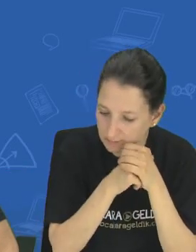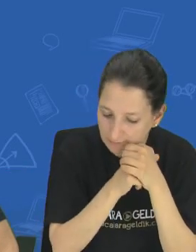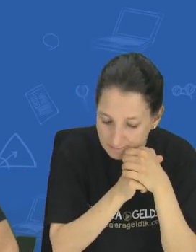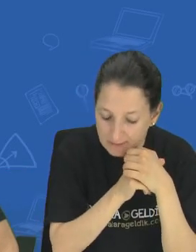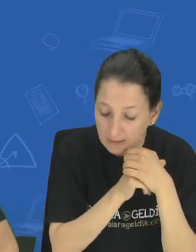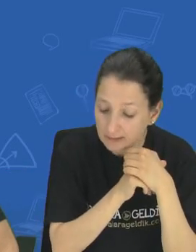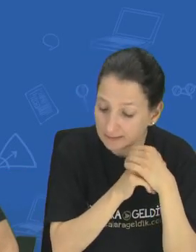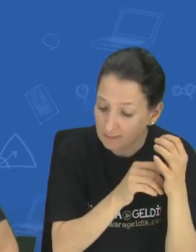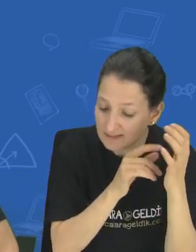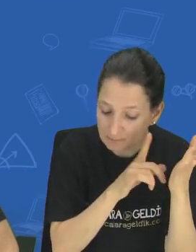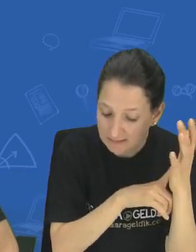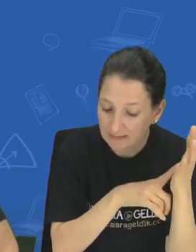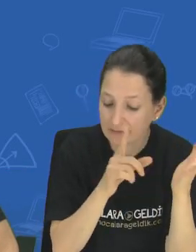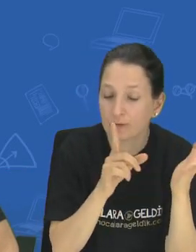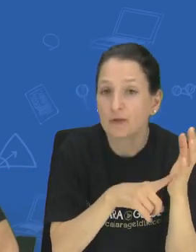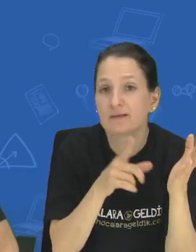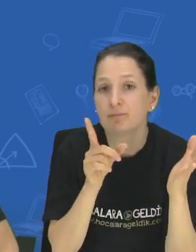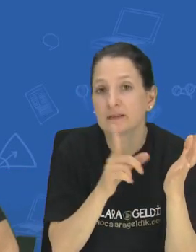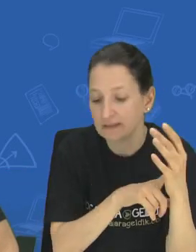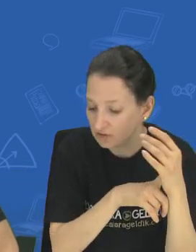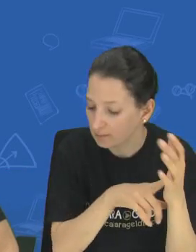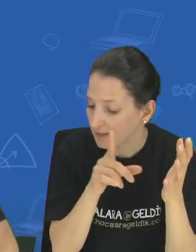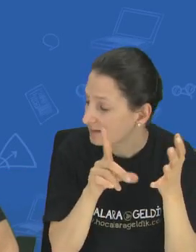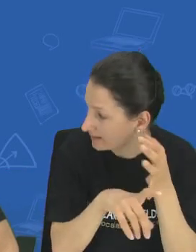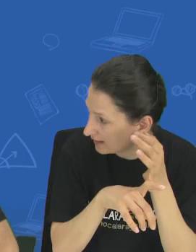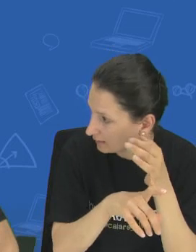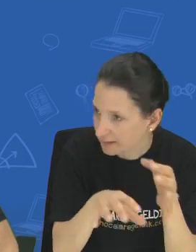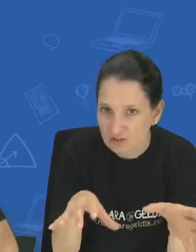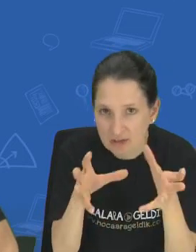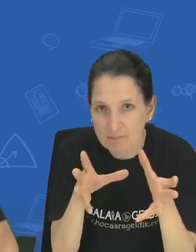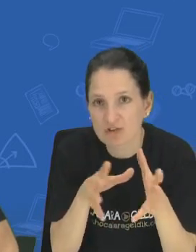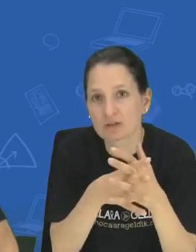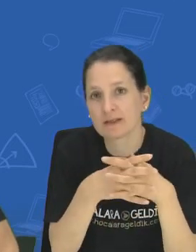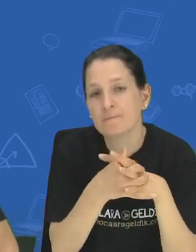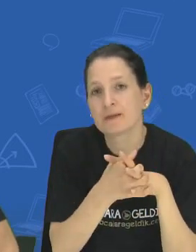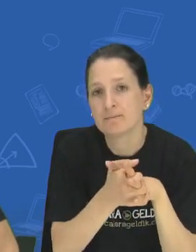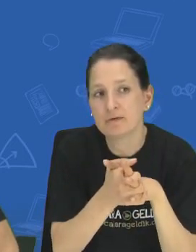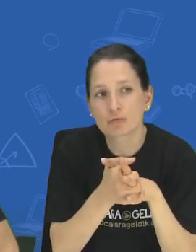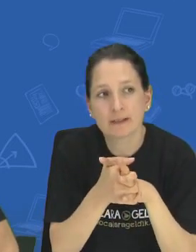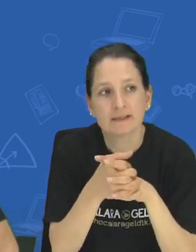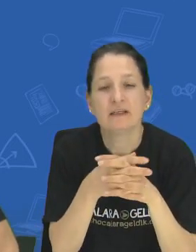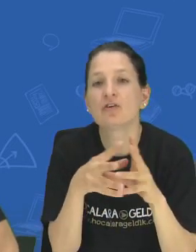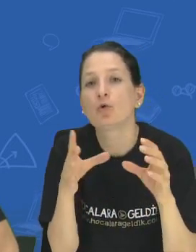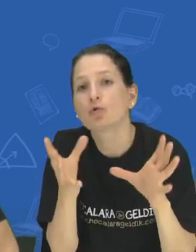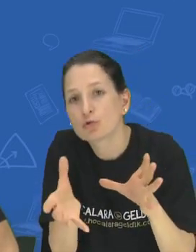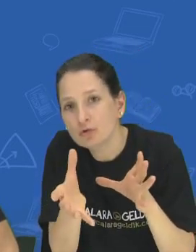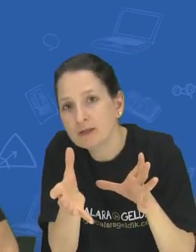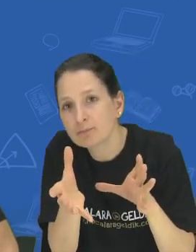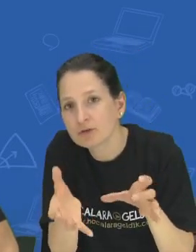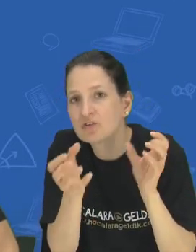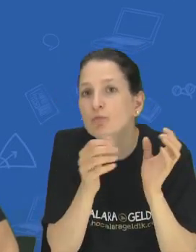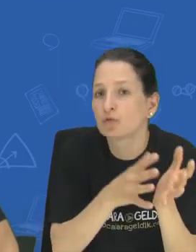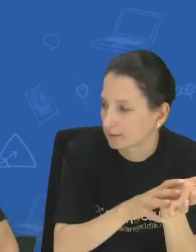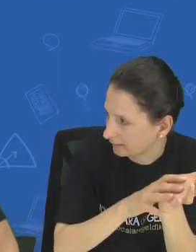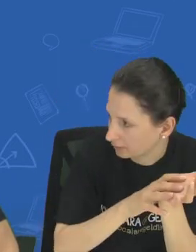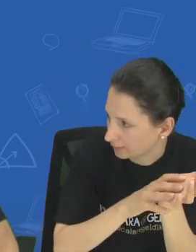sanayi kollarında. Kimyasal maddelerle üretim, geliştirme, tasarlama, yani işin en başında da mevcutlar. İşin kontrolünü de